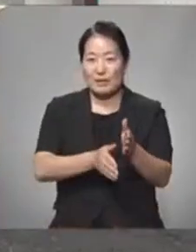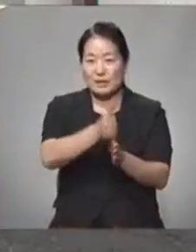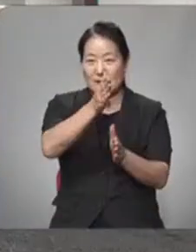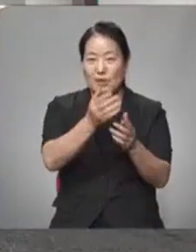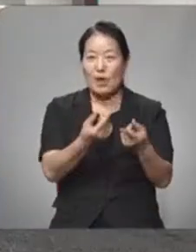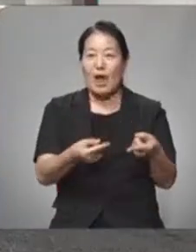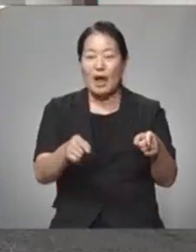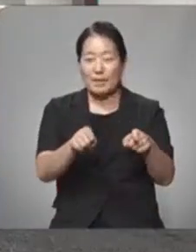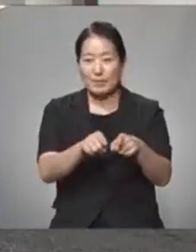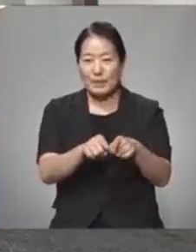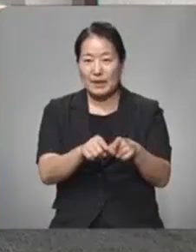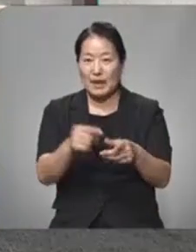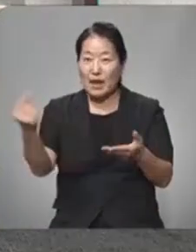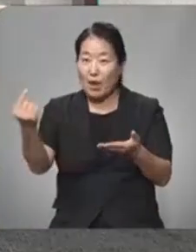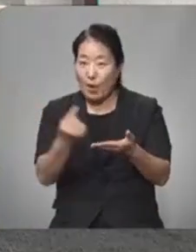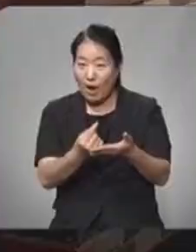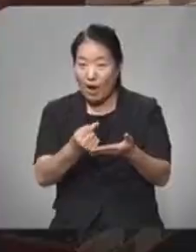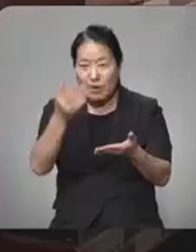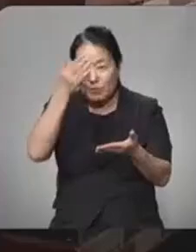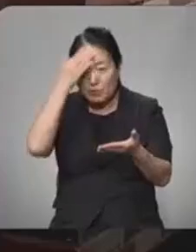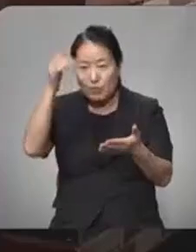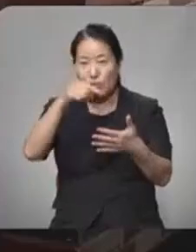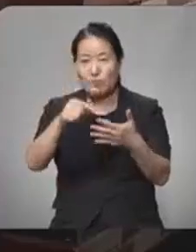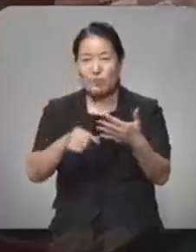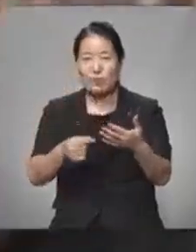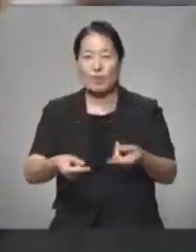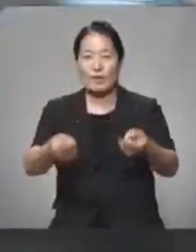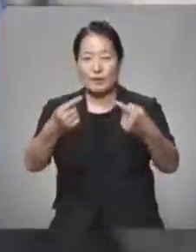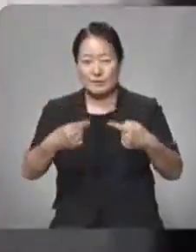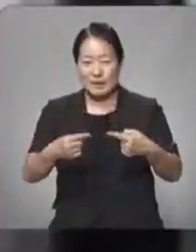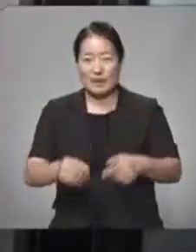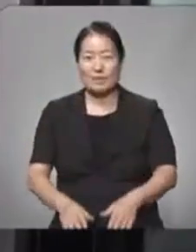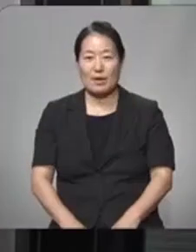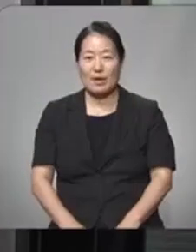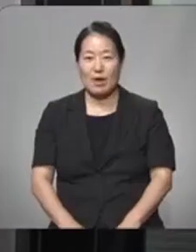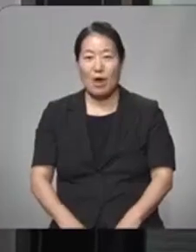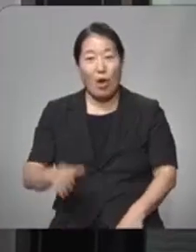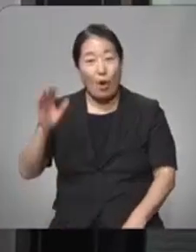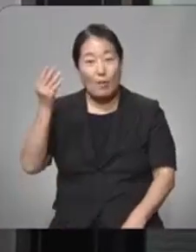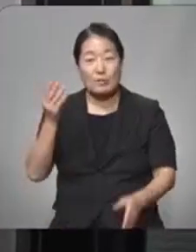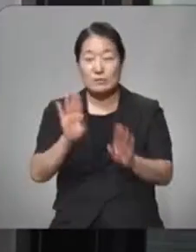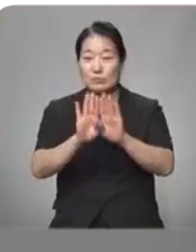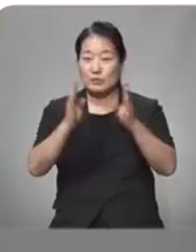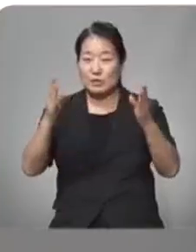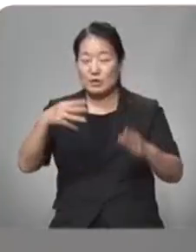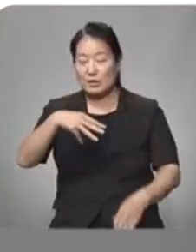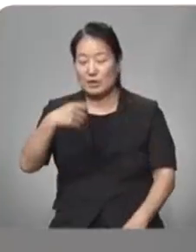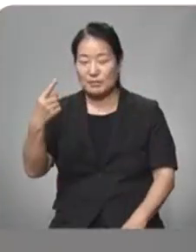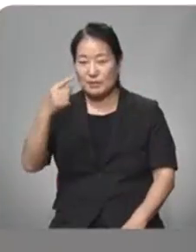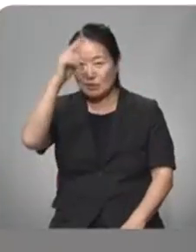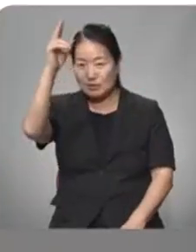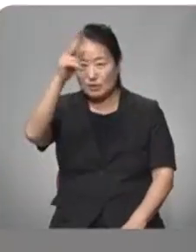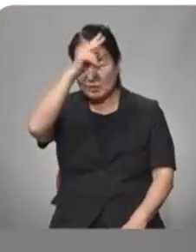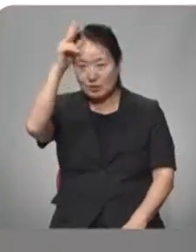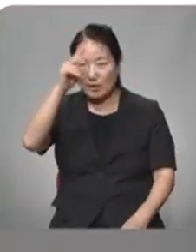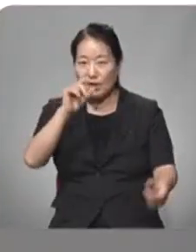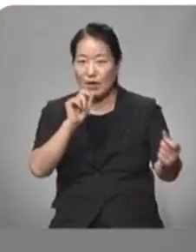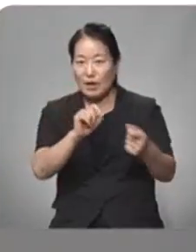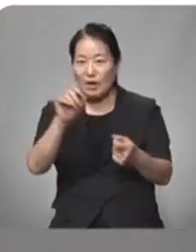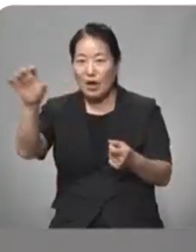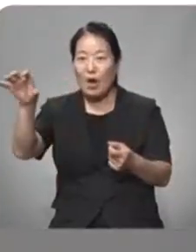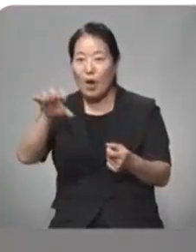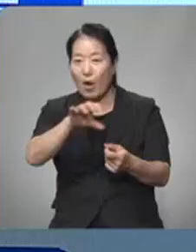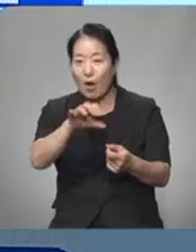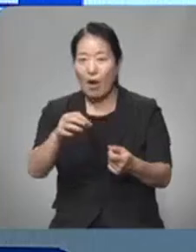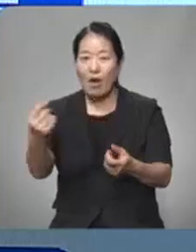프로그램을 무료로 이용할 수 있습니다 최근 개강한 하반기 프로그램에는 삼척과 정성 등 인근 지역 거주자